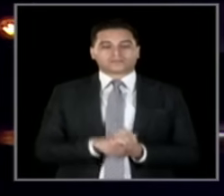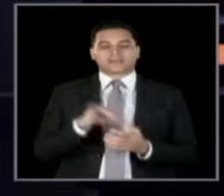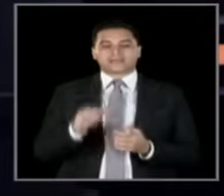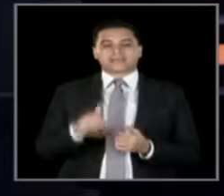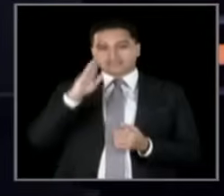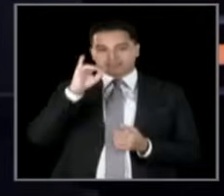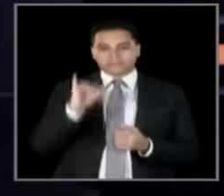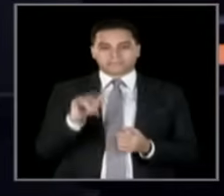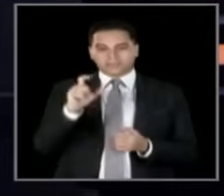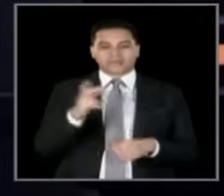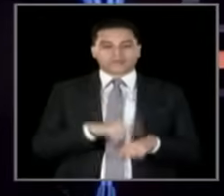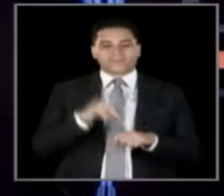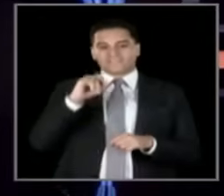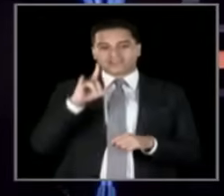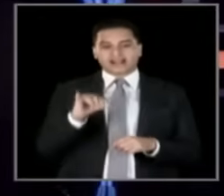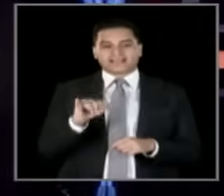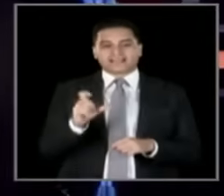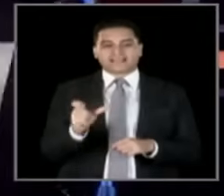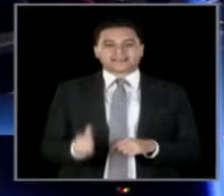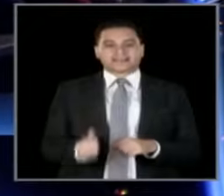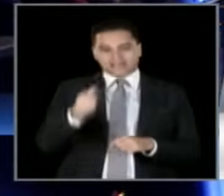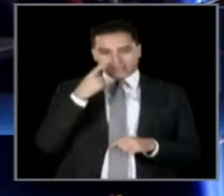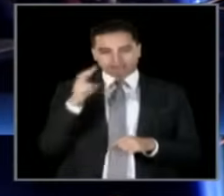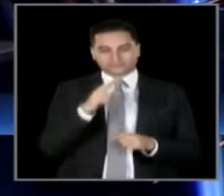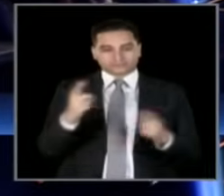ياسمين وفيلينا تفضلوا، فيلينا وياسمين،